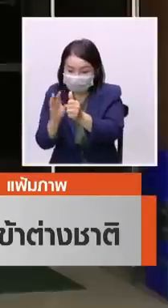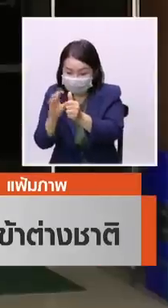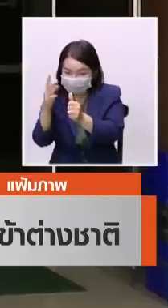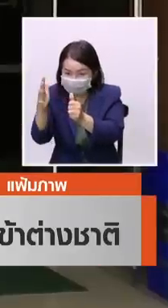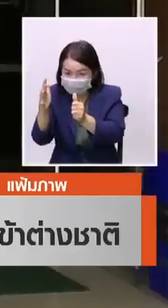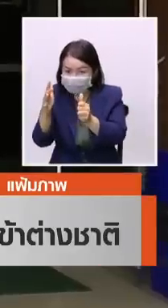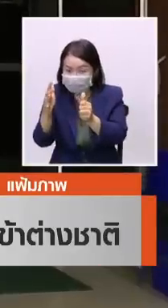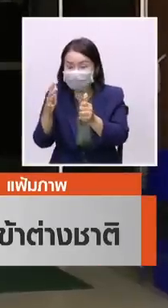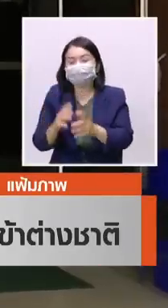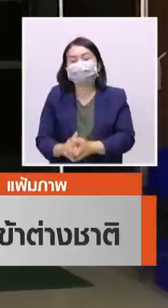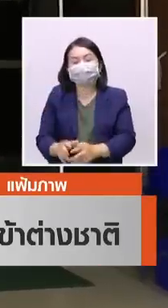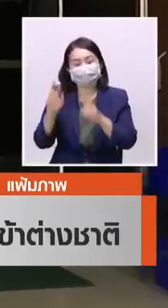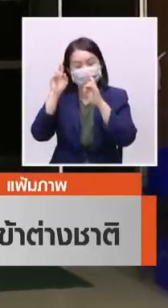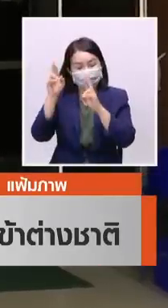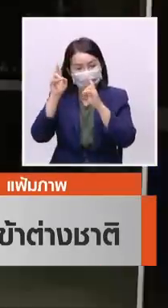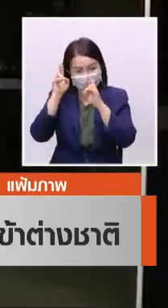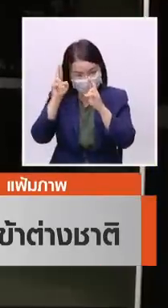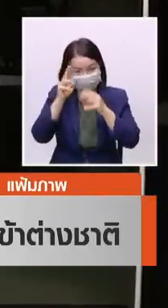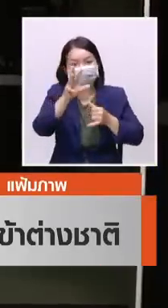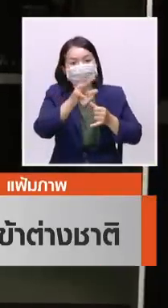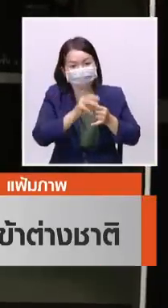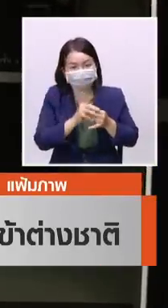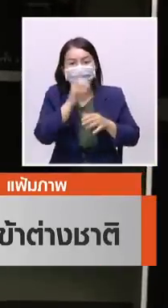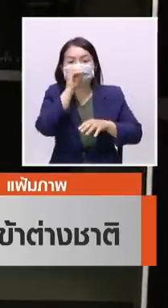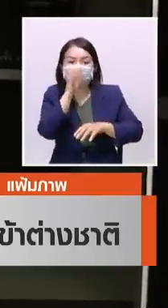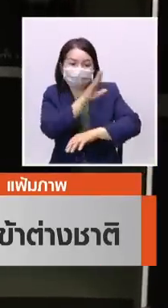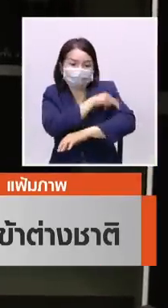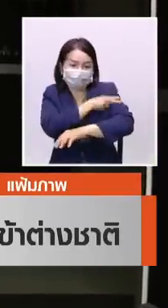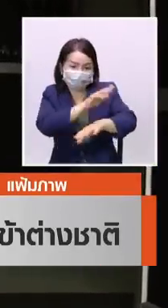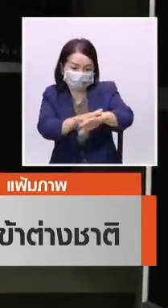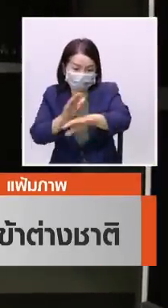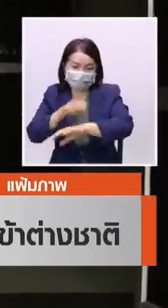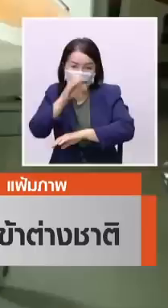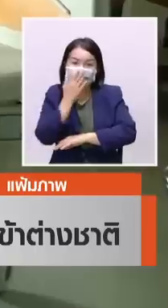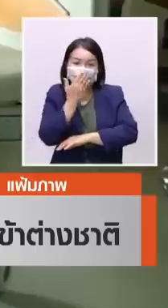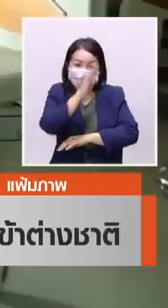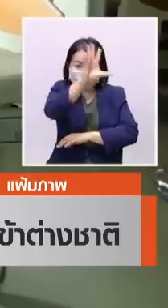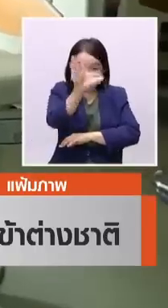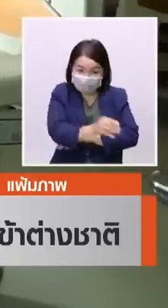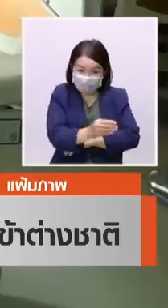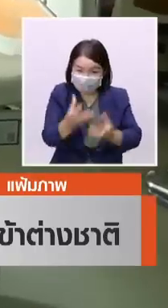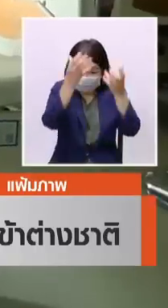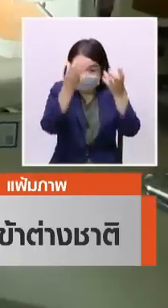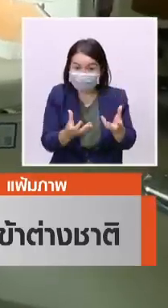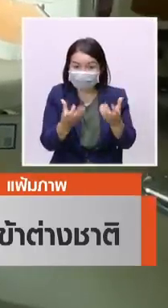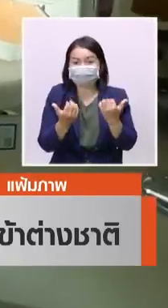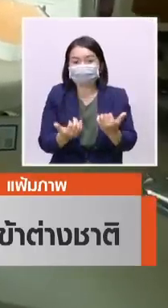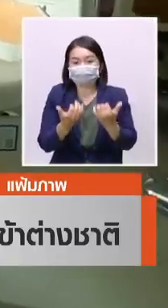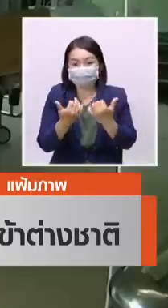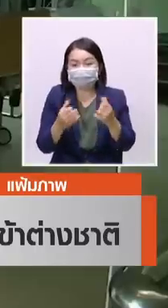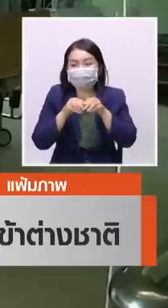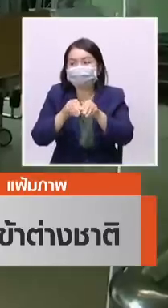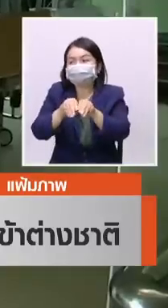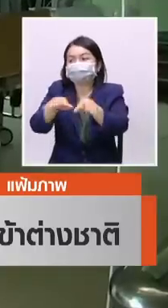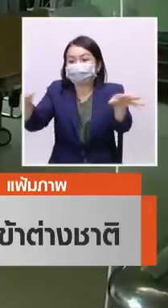เล็ดรอดเข้าไทยนะคะคุณหมอเตือนแบบนี้เลยส่วนความรุนแรงของสายพันธุ์แอฟริกาหากเทียบกับไทยตอนนี้ที่เกิด